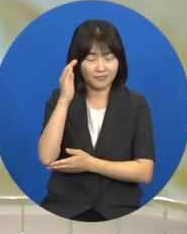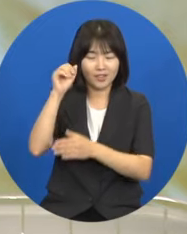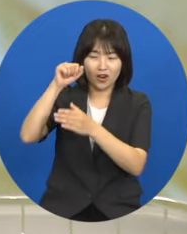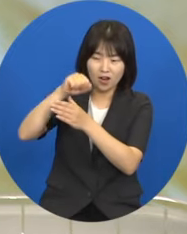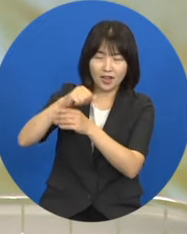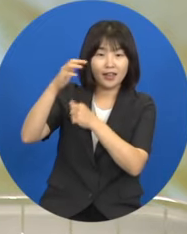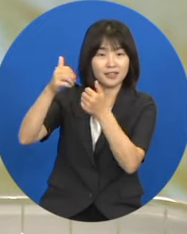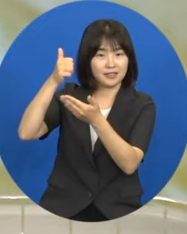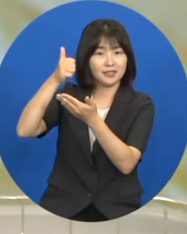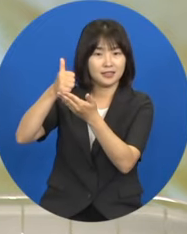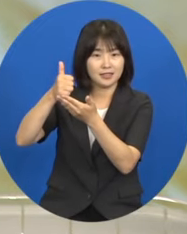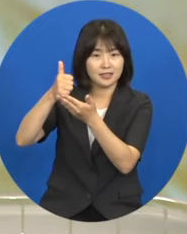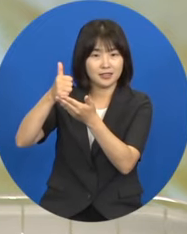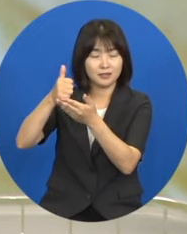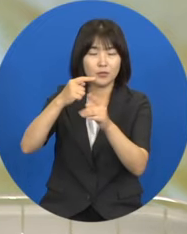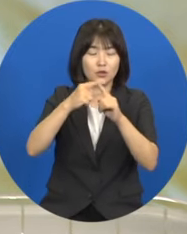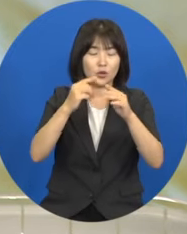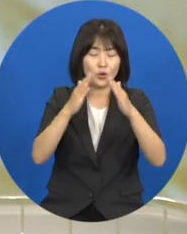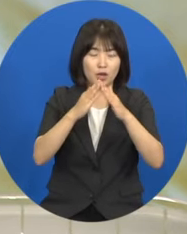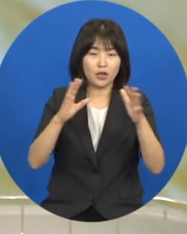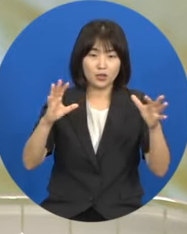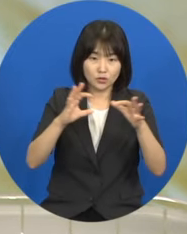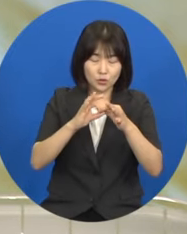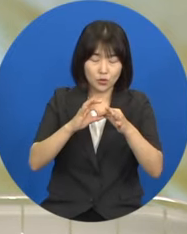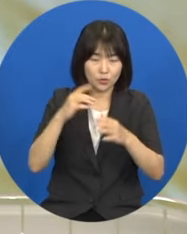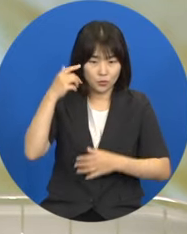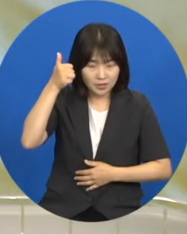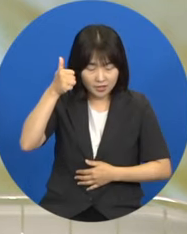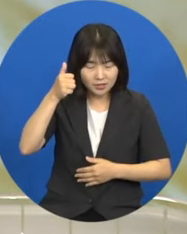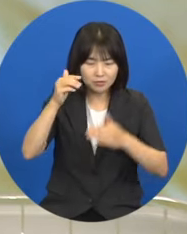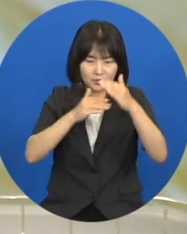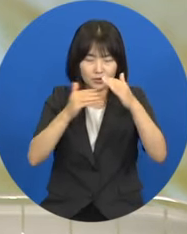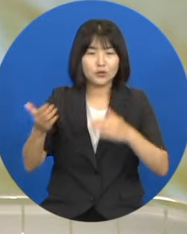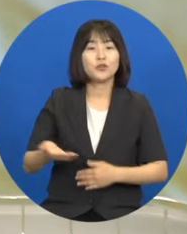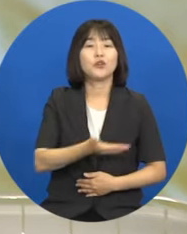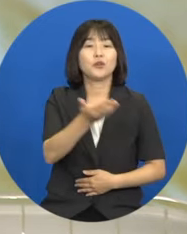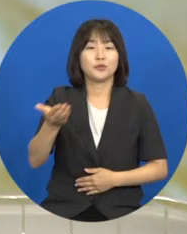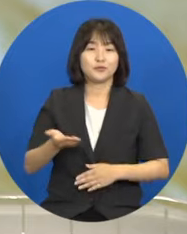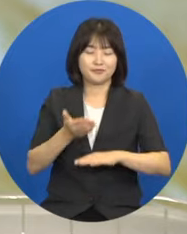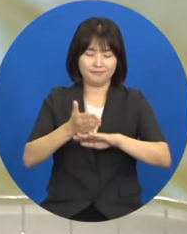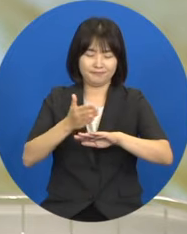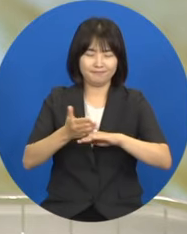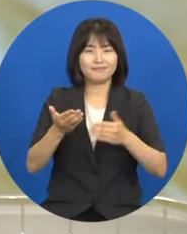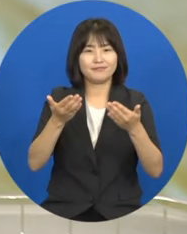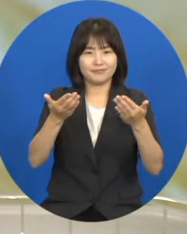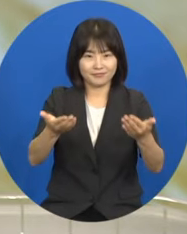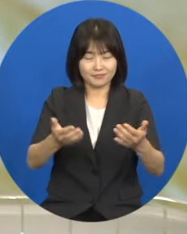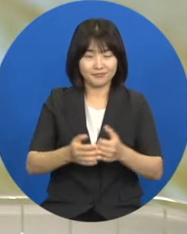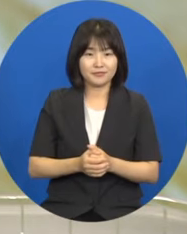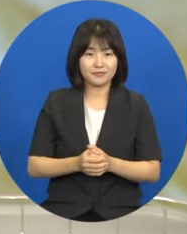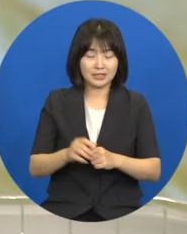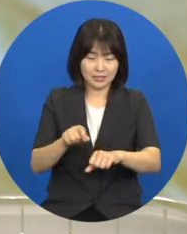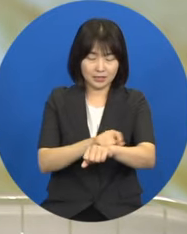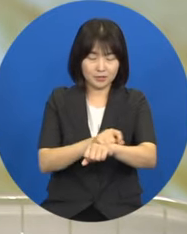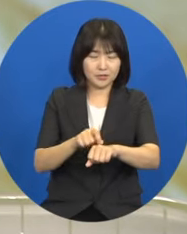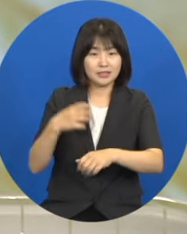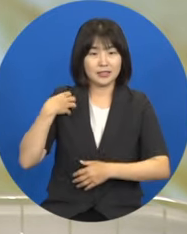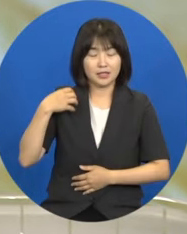허락하신 하나님과 교회에 속한 모든 목회자들과 성도님들께 감사드립니다. 특별히 담임